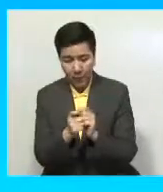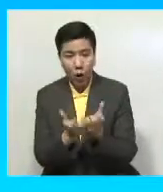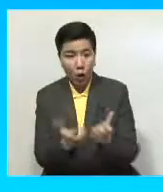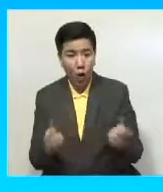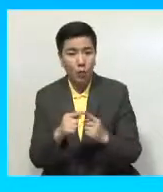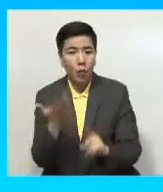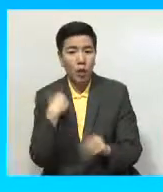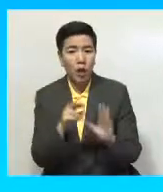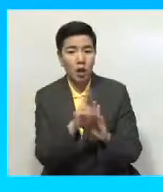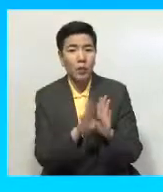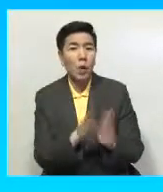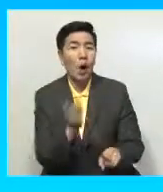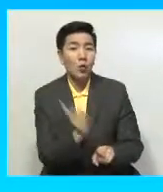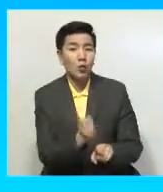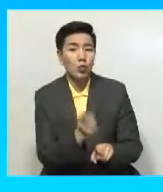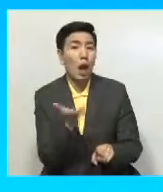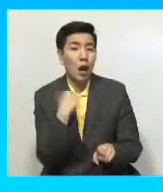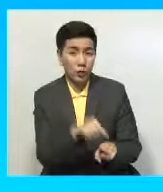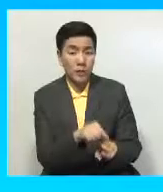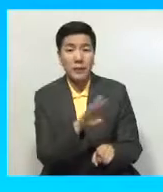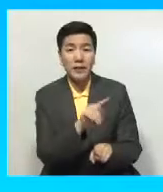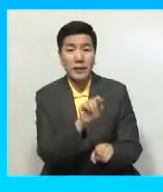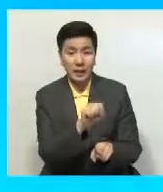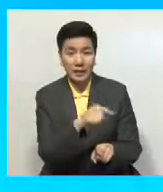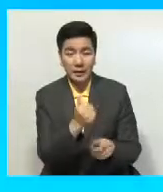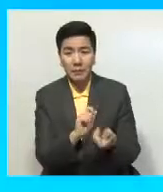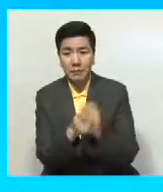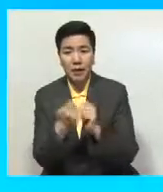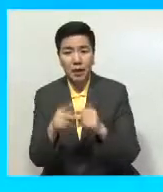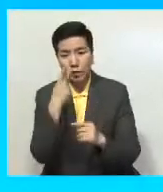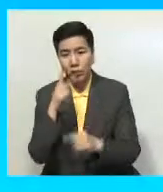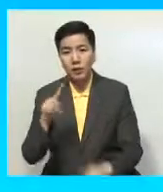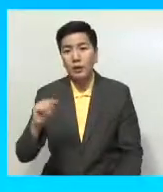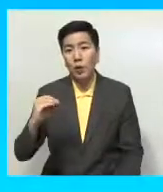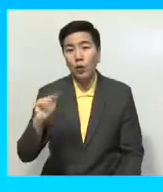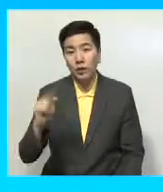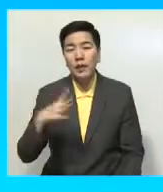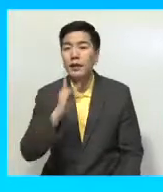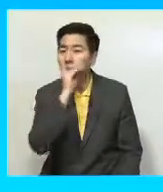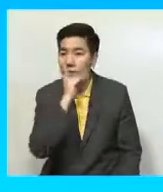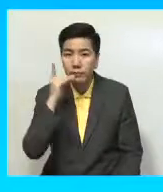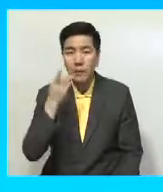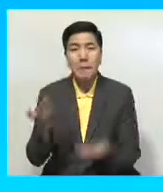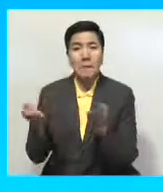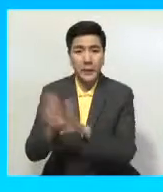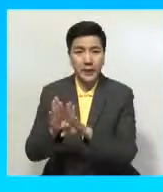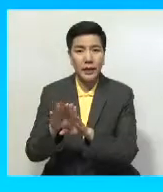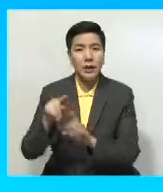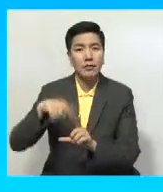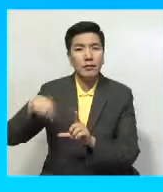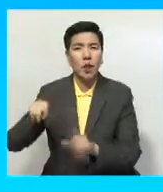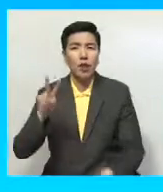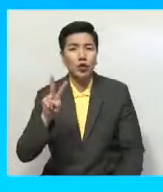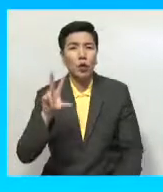ปกรณ์ที่ใช้ระบบอนัตสัญญาณของรถไฟฟ้า BTS รวมถึงการให้ TOT แล้วก็ DTAC ปิดสัญญาณคลื่นความ